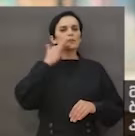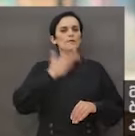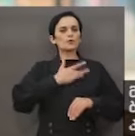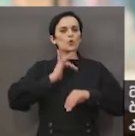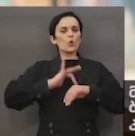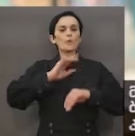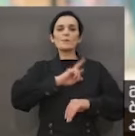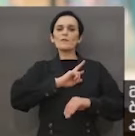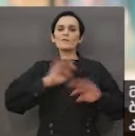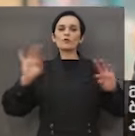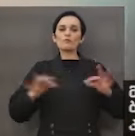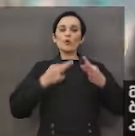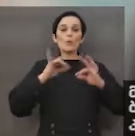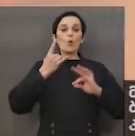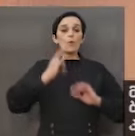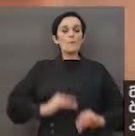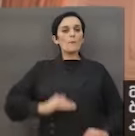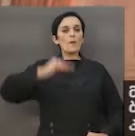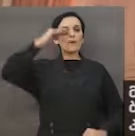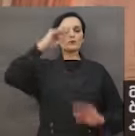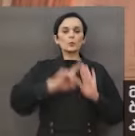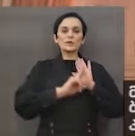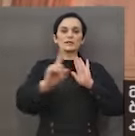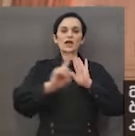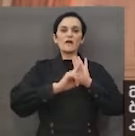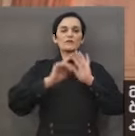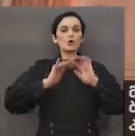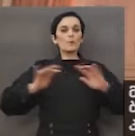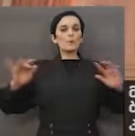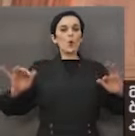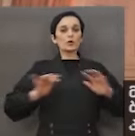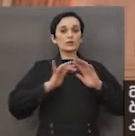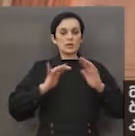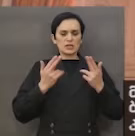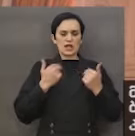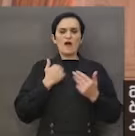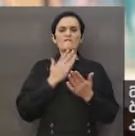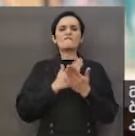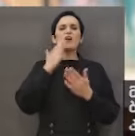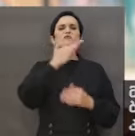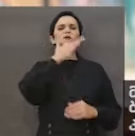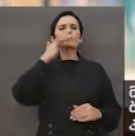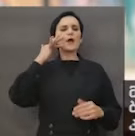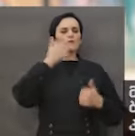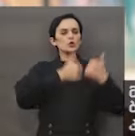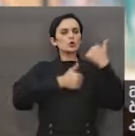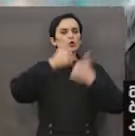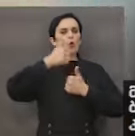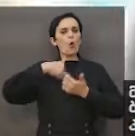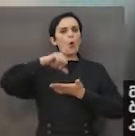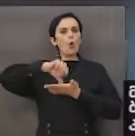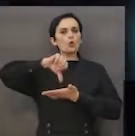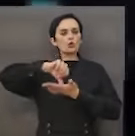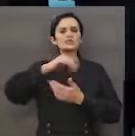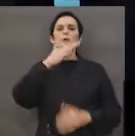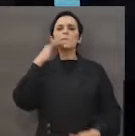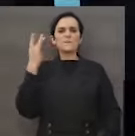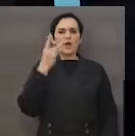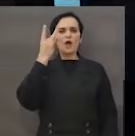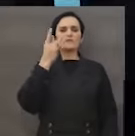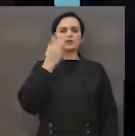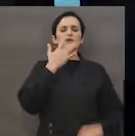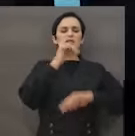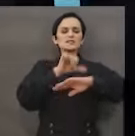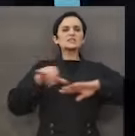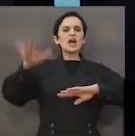მაქვს ძალიან ბევრი ჰობი, ძალიან მიყვარს მუსიკა. ბავშვობიდან დავდიოდი ფორტეპიანოზე და ვარ ძალიან ბევრი კონკურსის ლაურეატი. ბევრჯერ